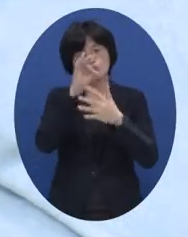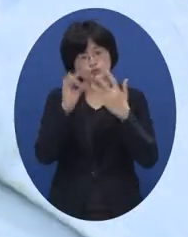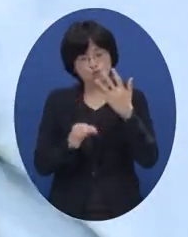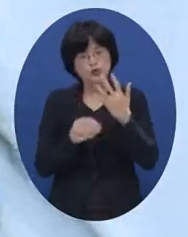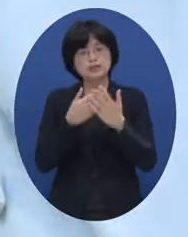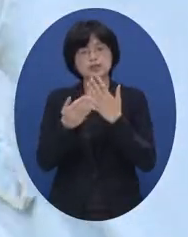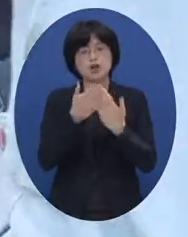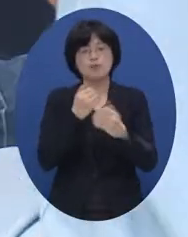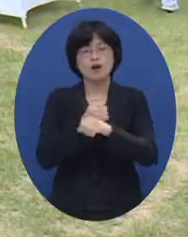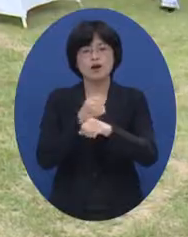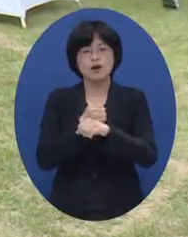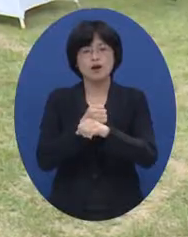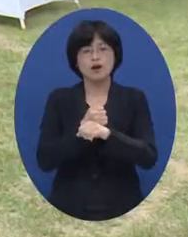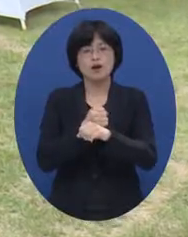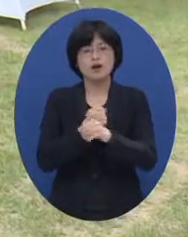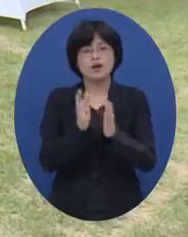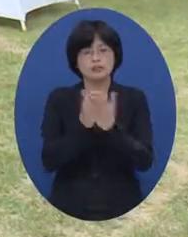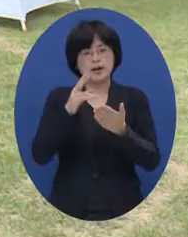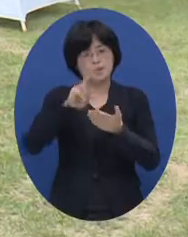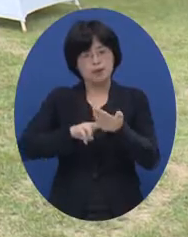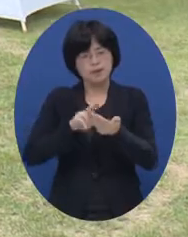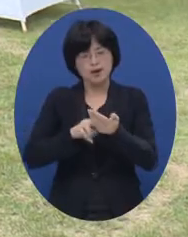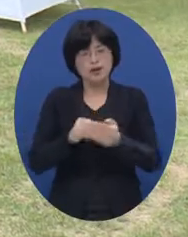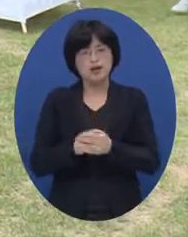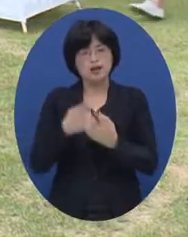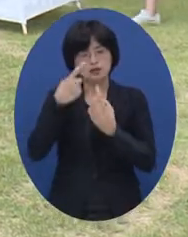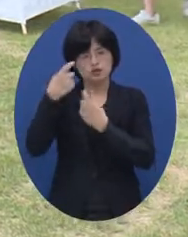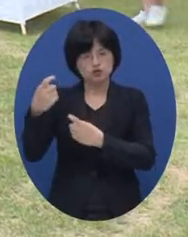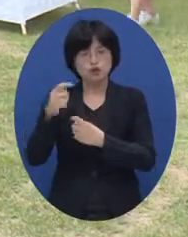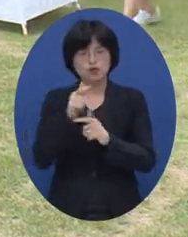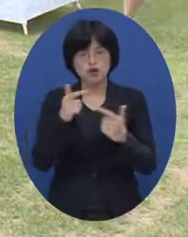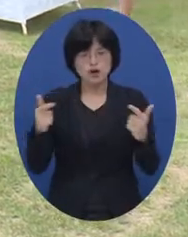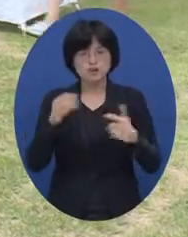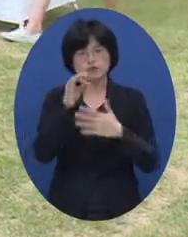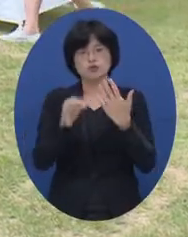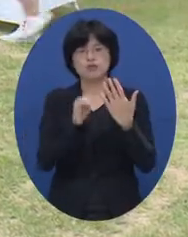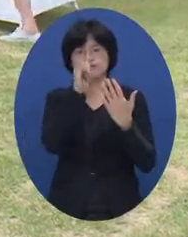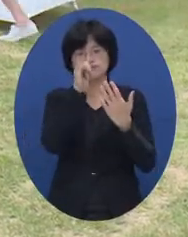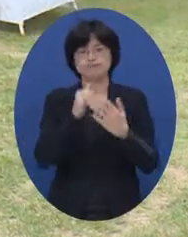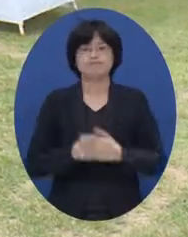부수 북마켓 추억의 책 전시 등이 마련됐습니다